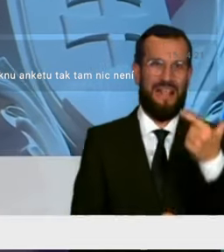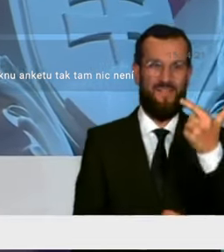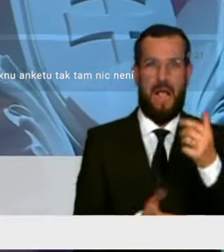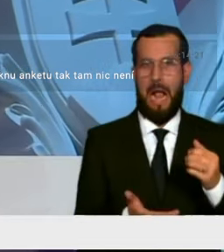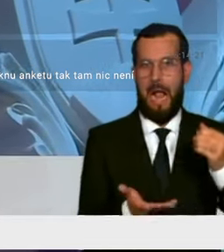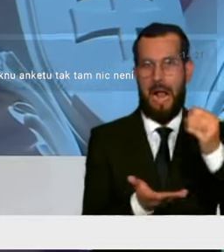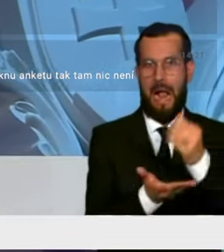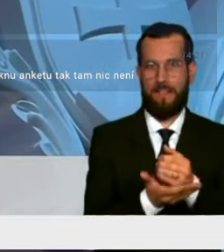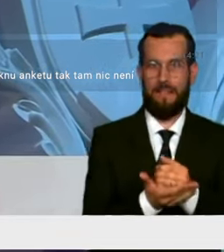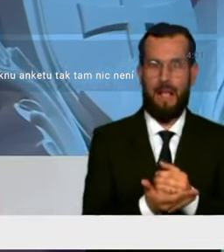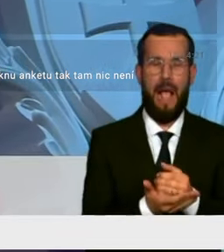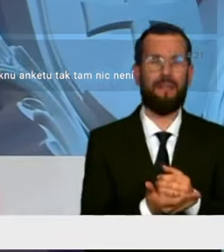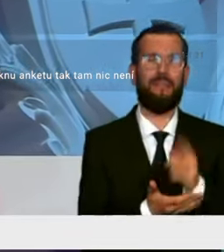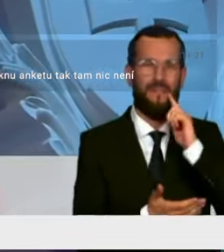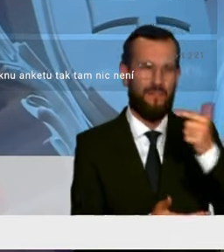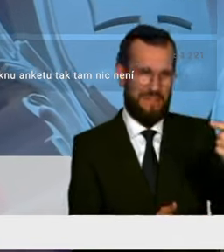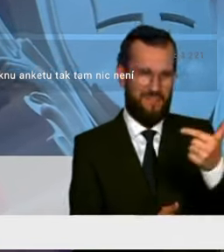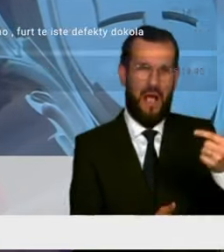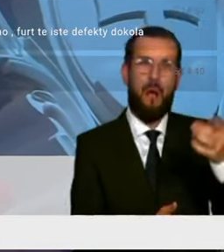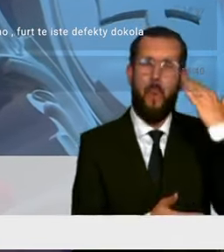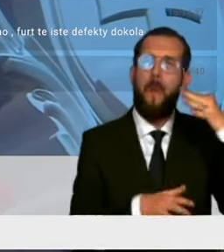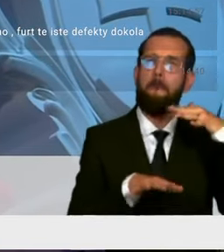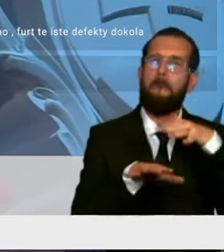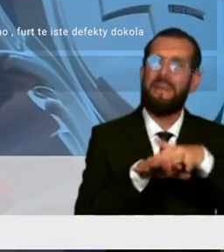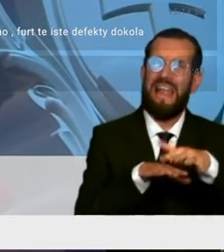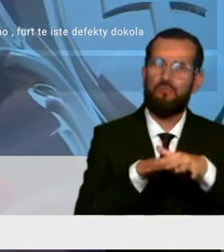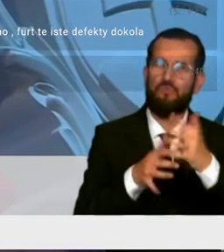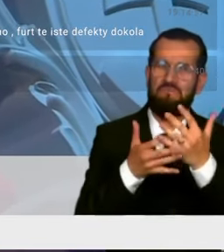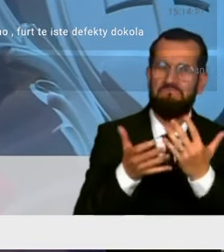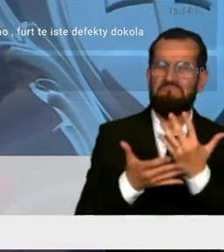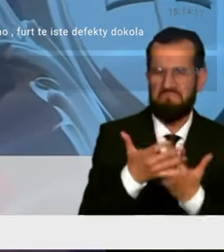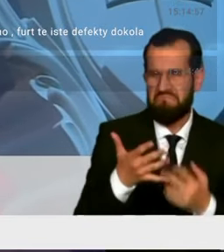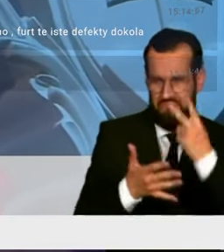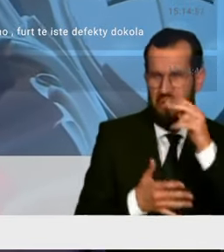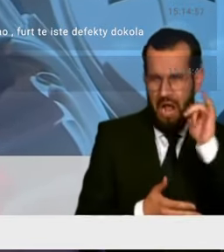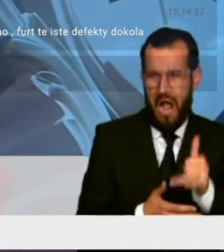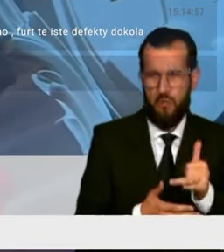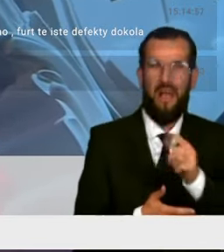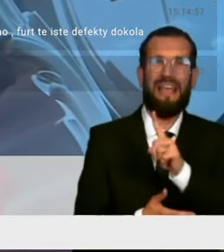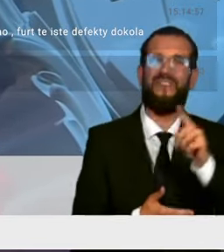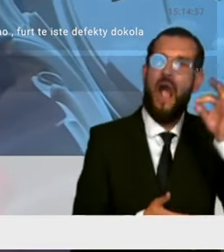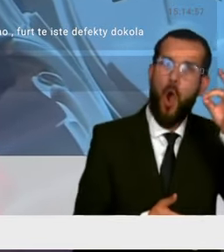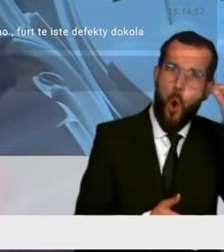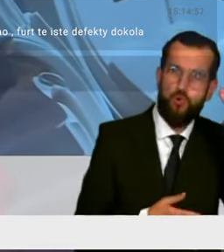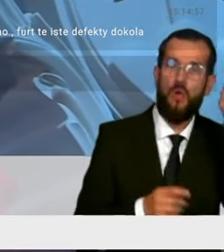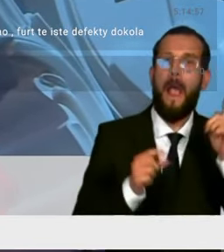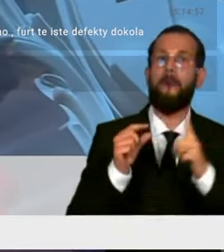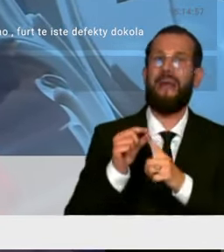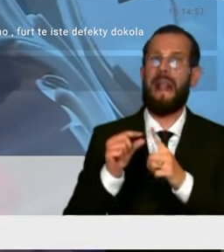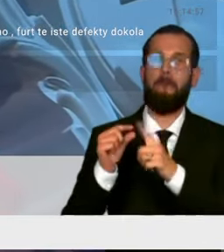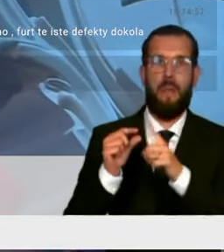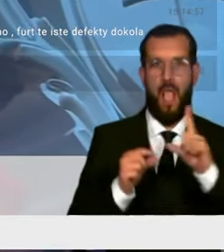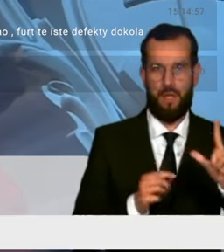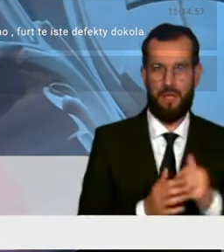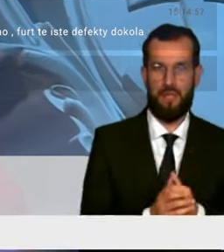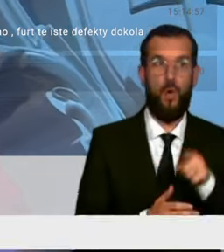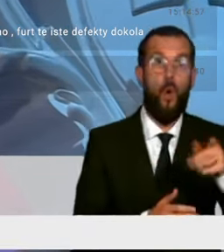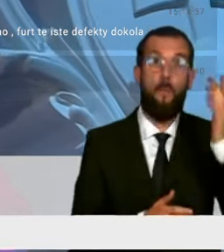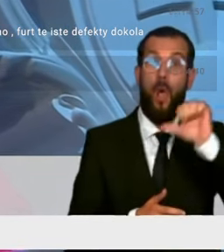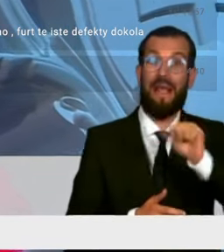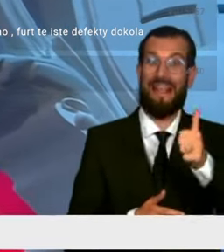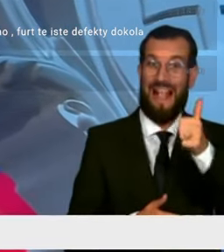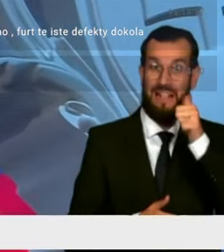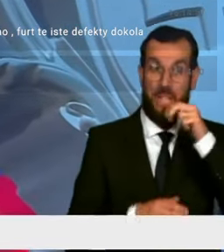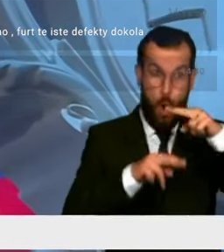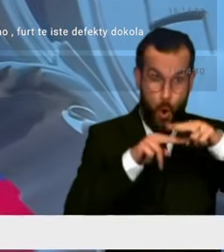kandidáti favoriti ktorí mali aj podľa prieskumov najväčšie šance Ivan Korčok a Peter Pellegrini mali 11 dní